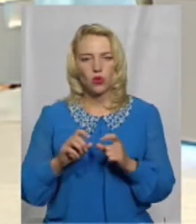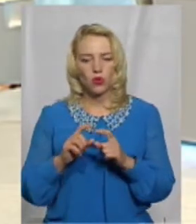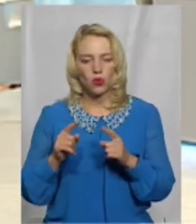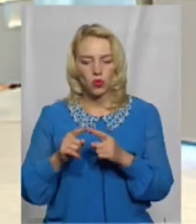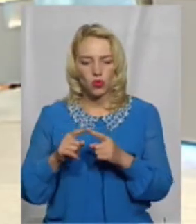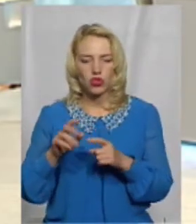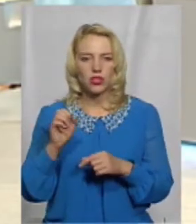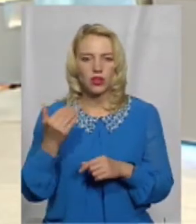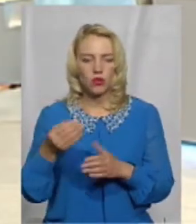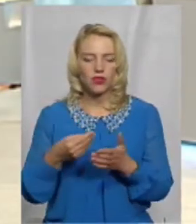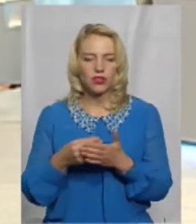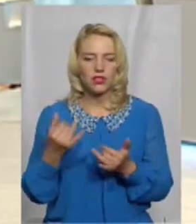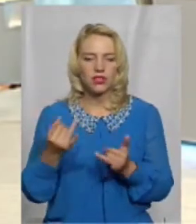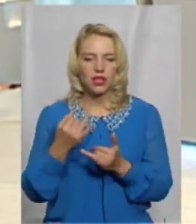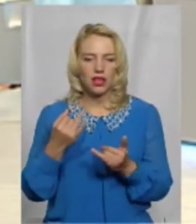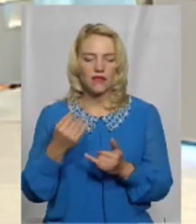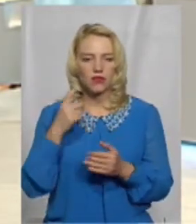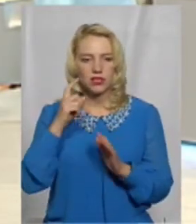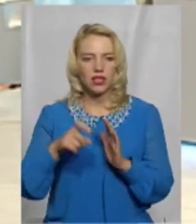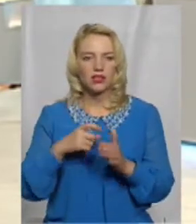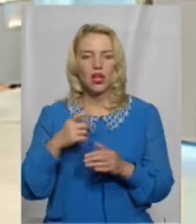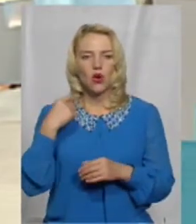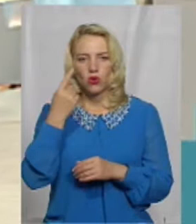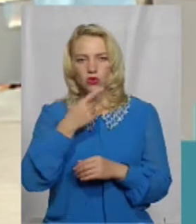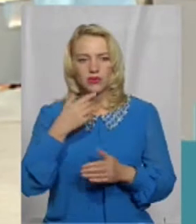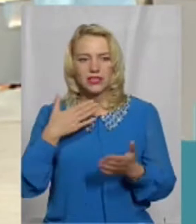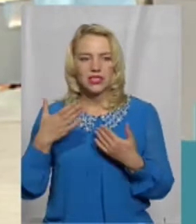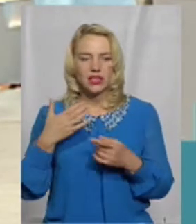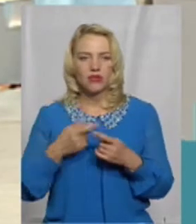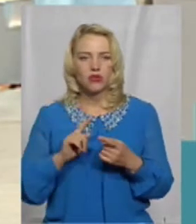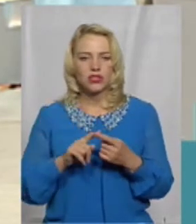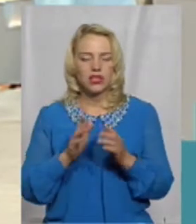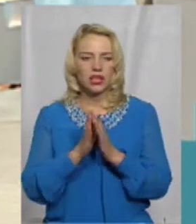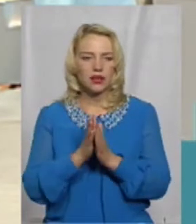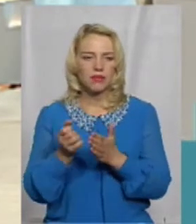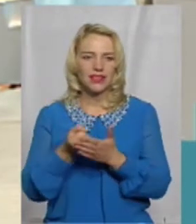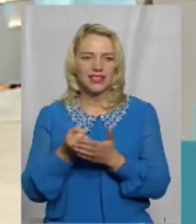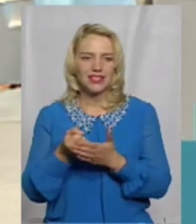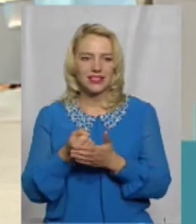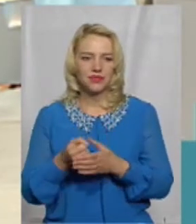цікаво дізнатися ваше особисте ставлення до петиції. Що ви думаєте?